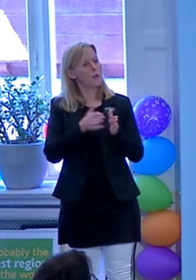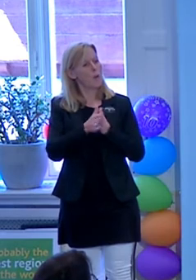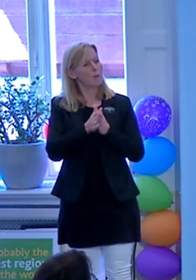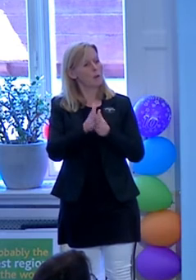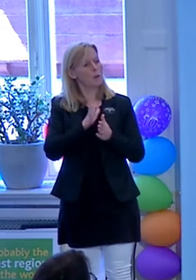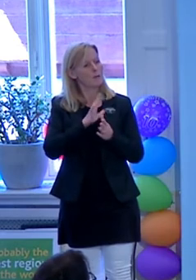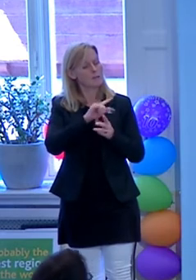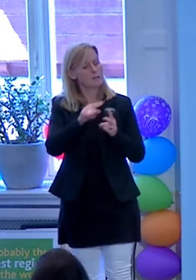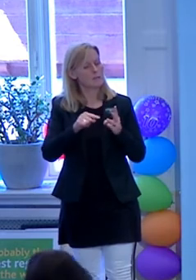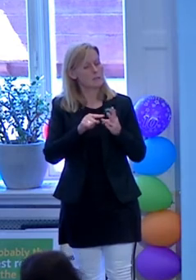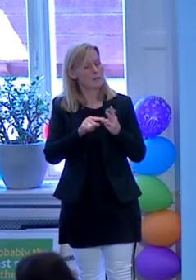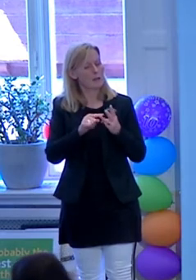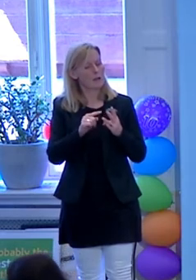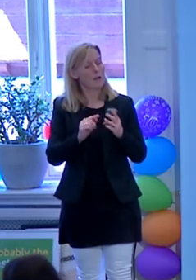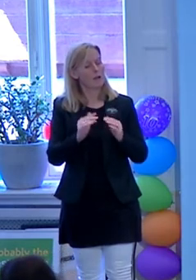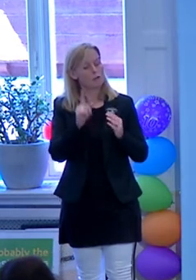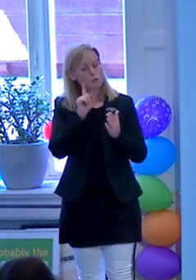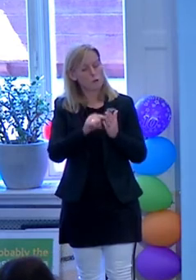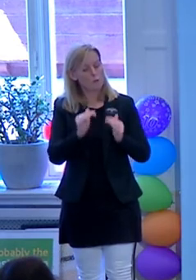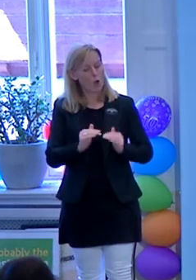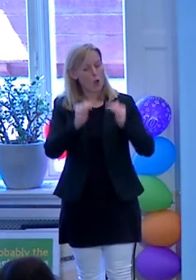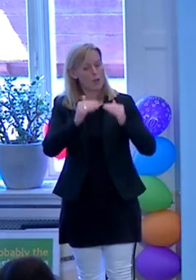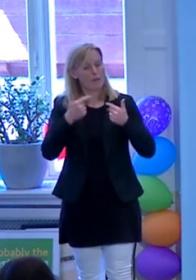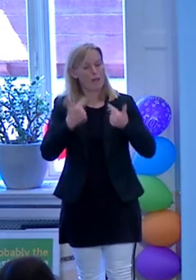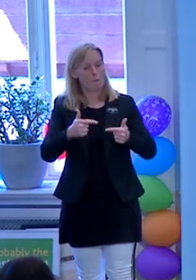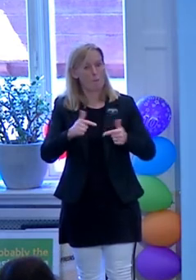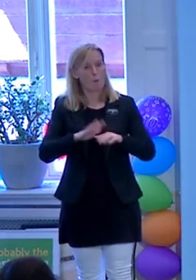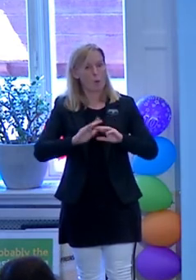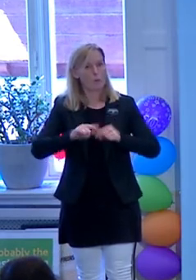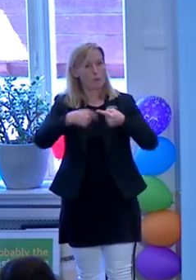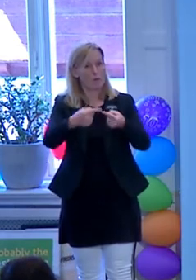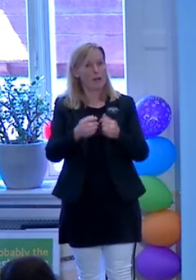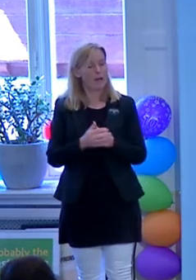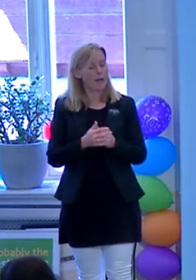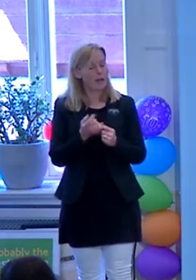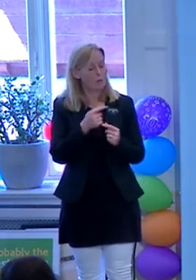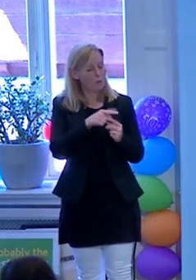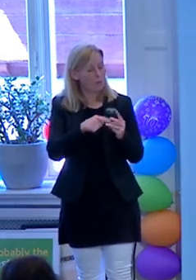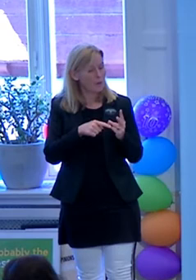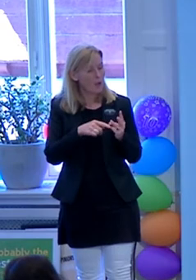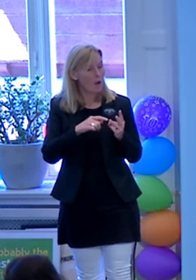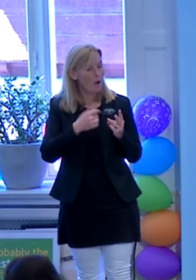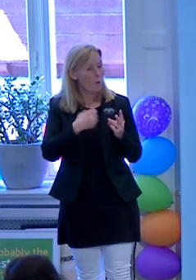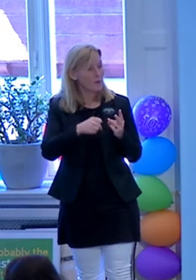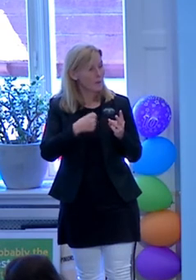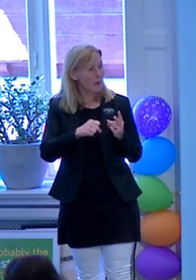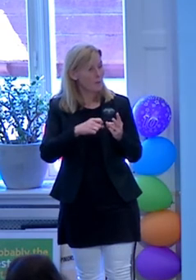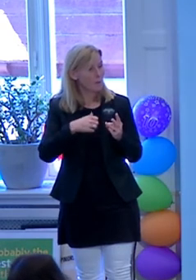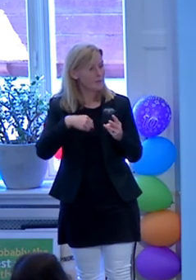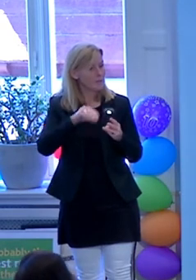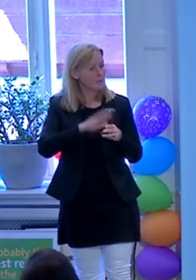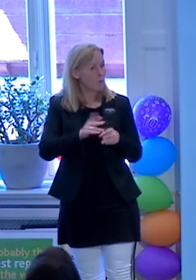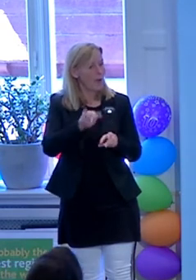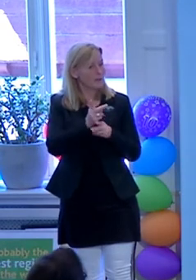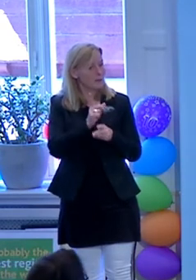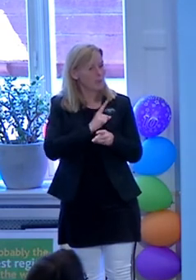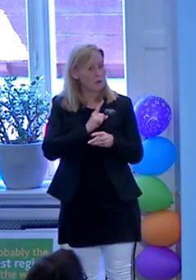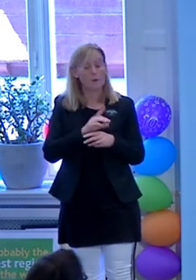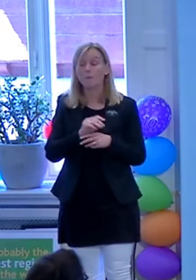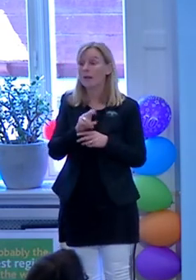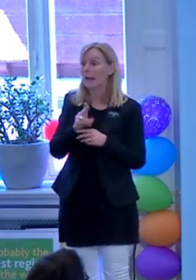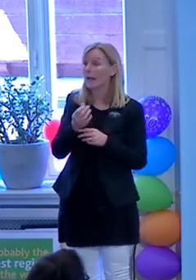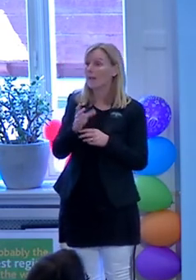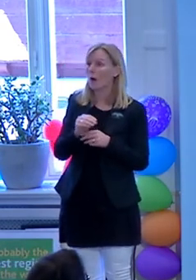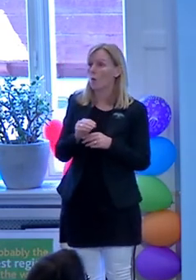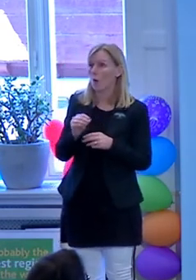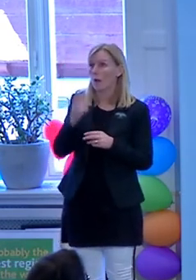finns att höja tempot? Är det någon av de här åtgärderna som man behöver lägga mer krut på? Anna-Lena? Ja, dels